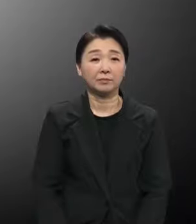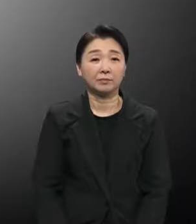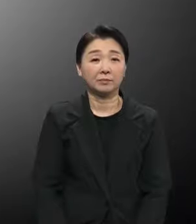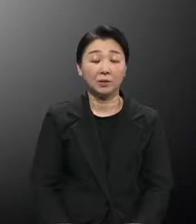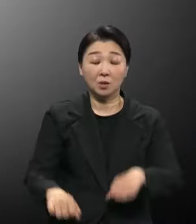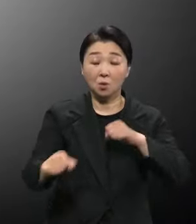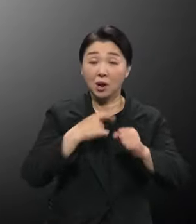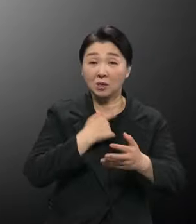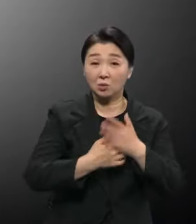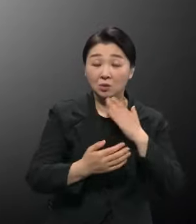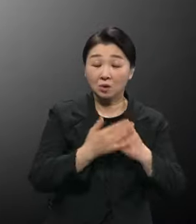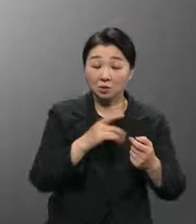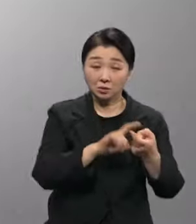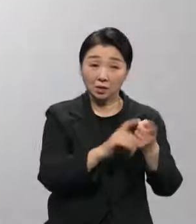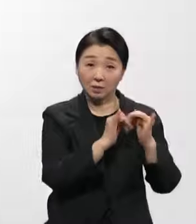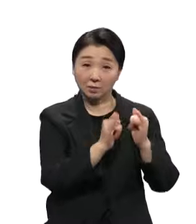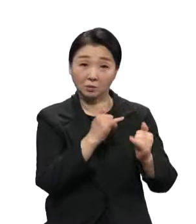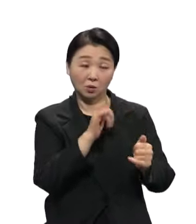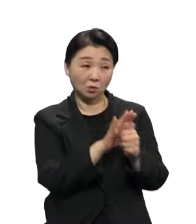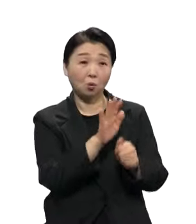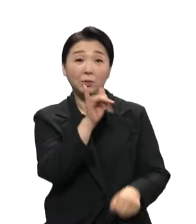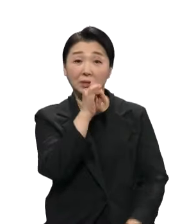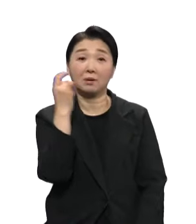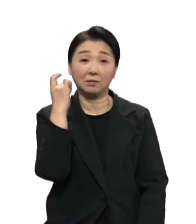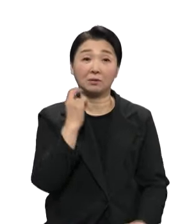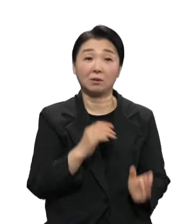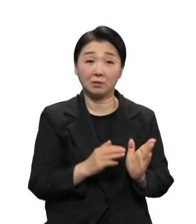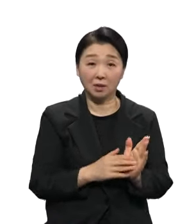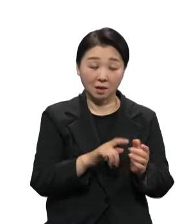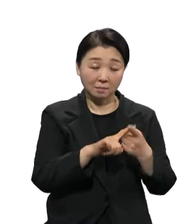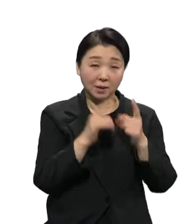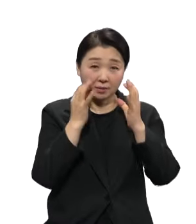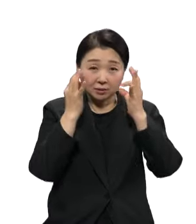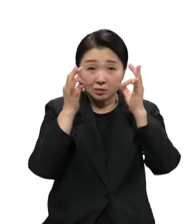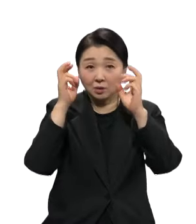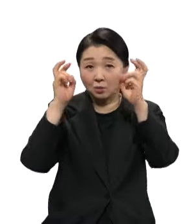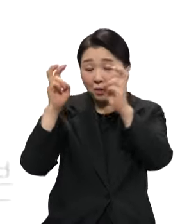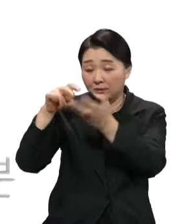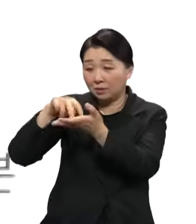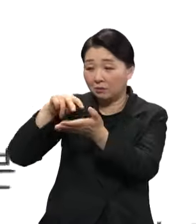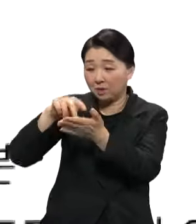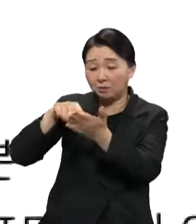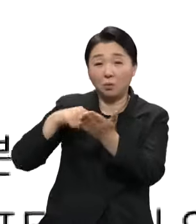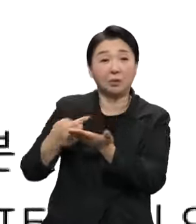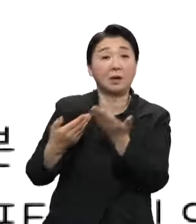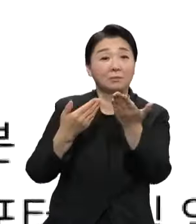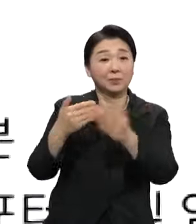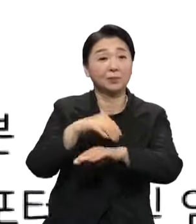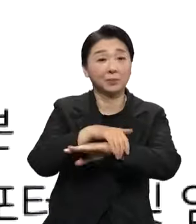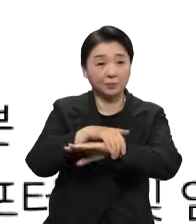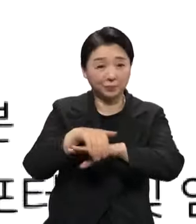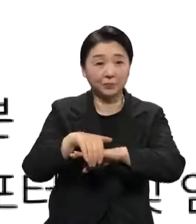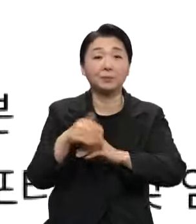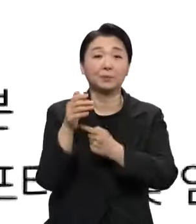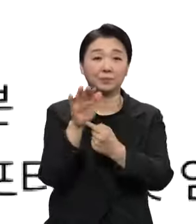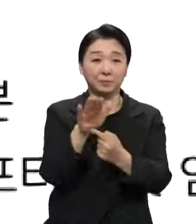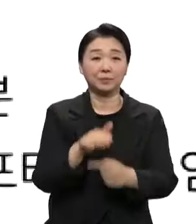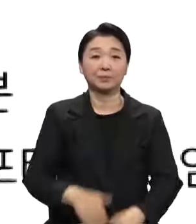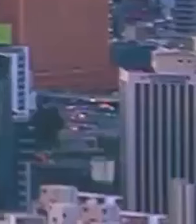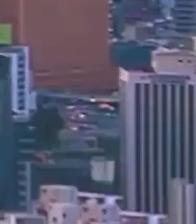활동 경력은 팬에게도 도움이 된다고 들었다면서 팬들의 정성에 소속사 차원의 보답을 할 거라고